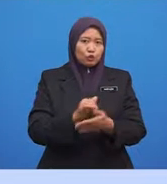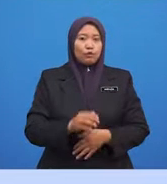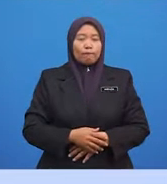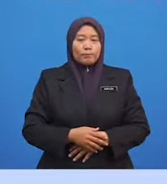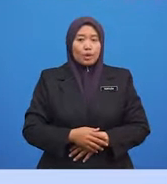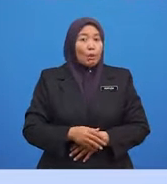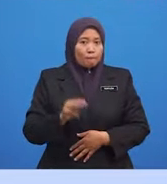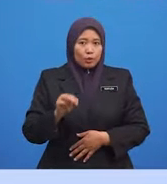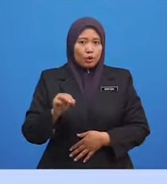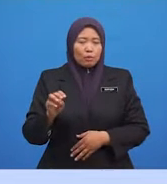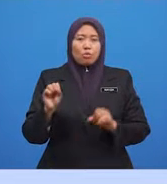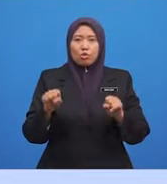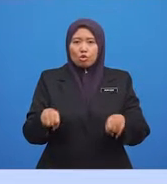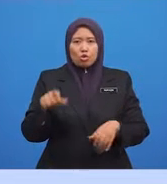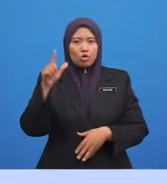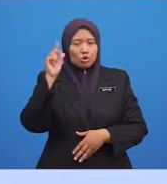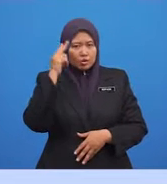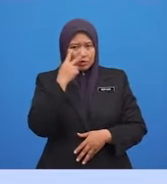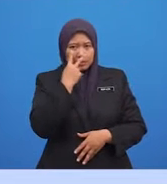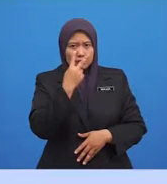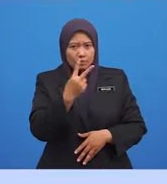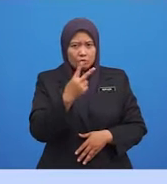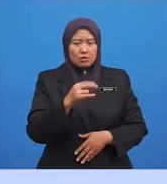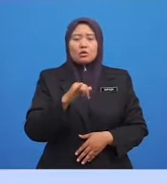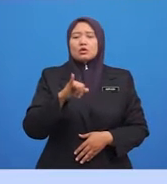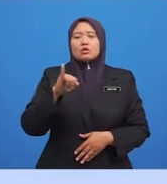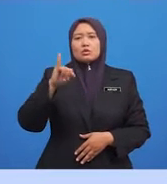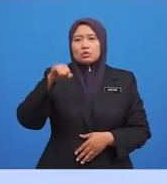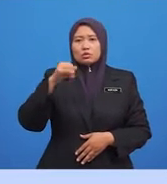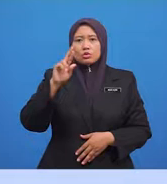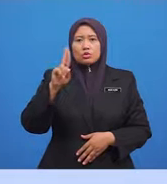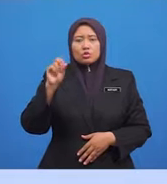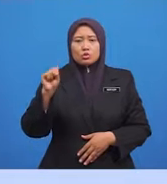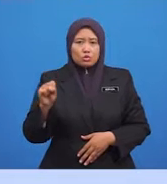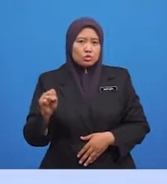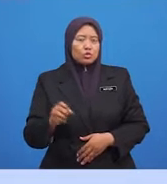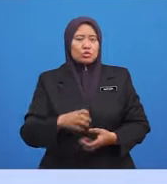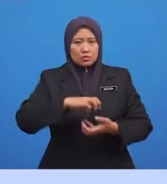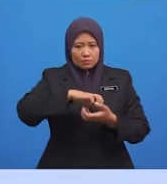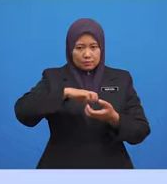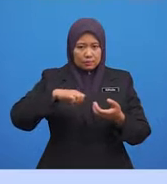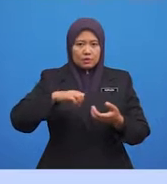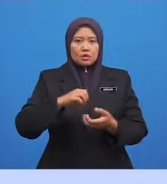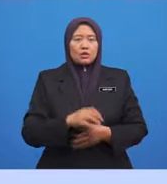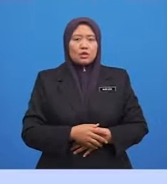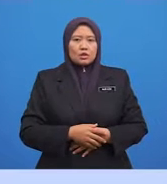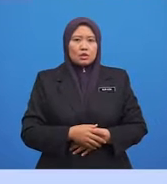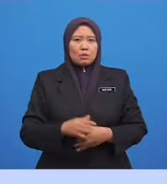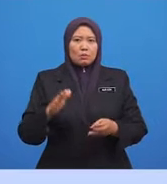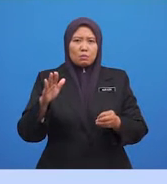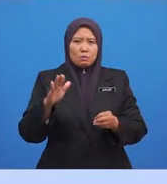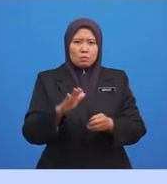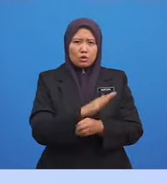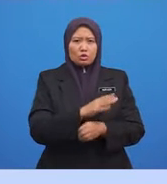murid-murid boleh nampak jus mangga kelihatan penuh. Manakala jus jambu pula